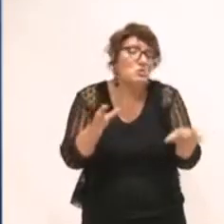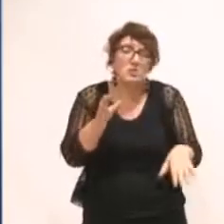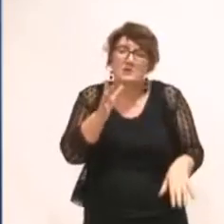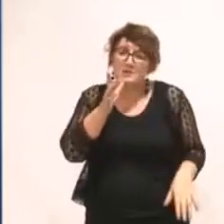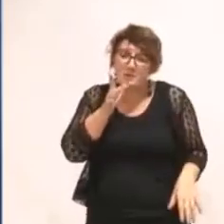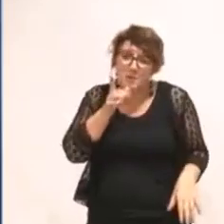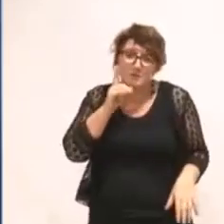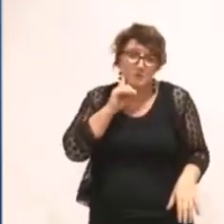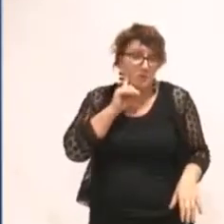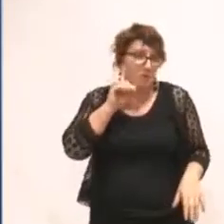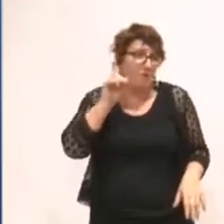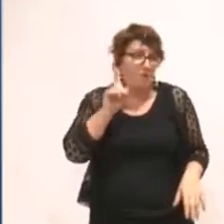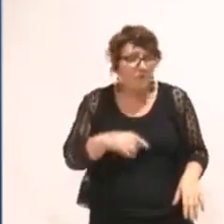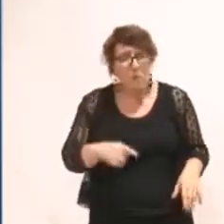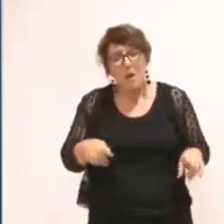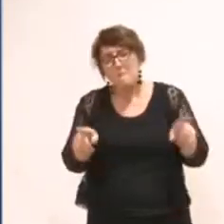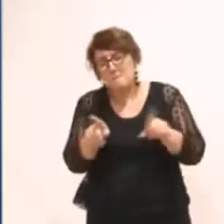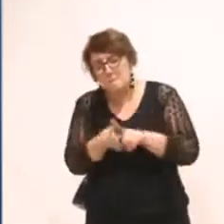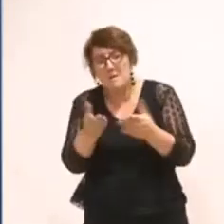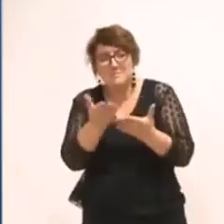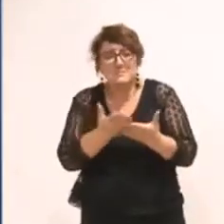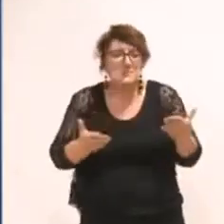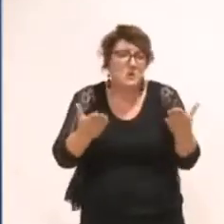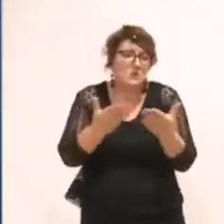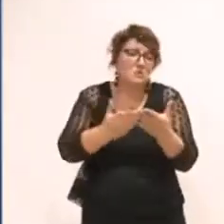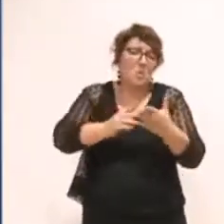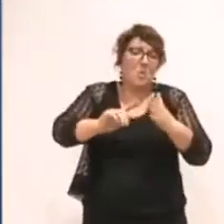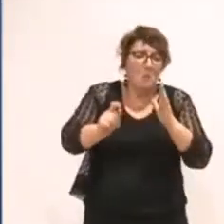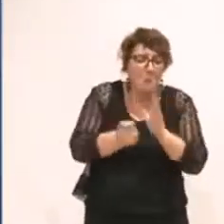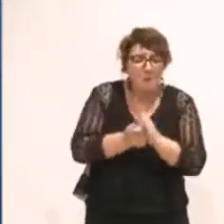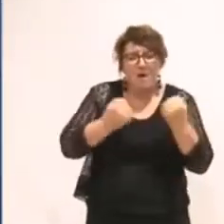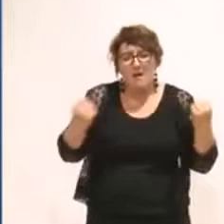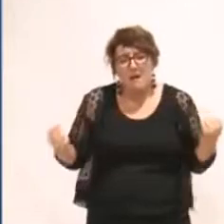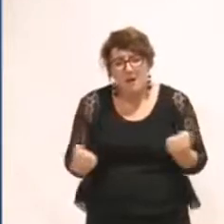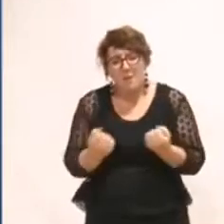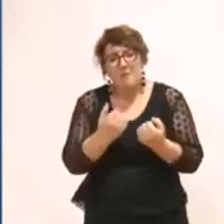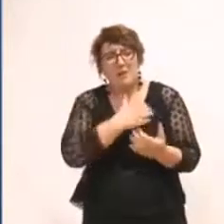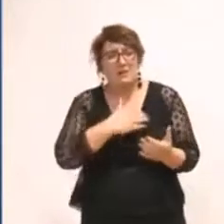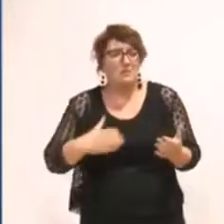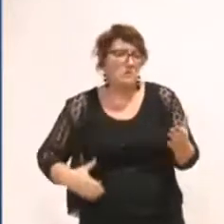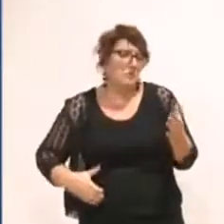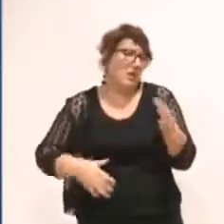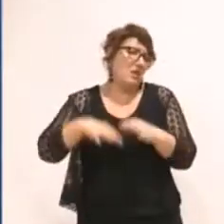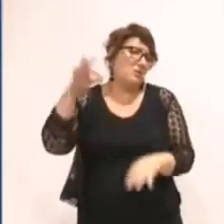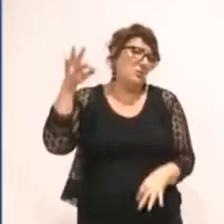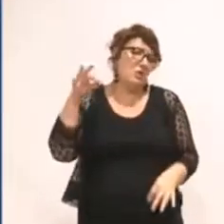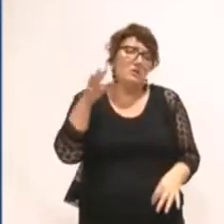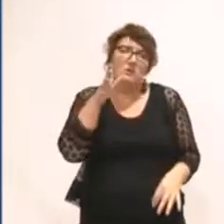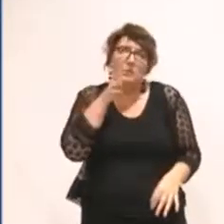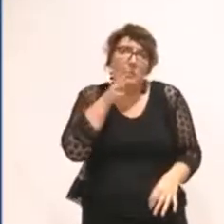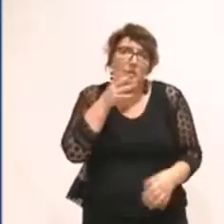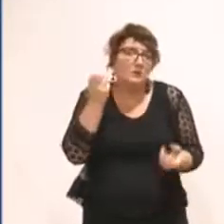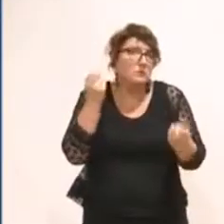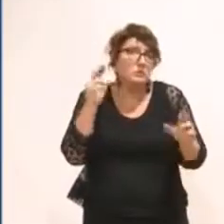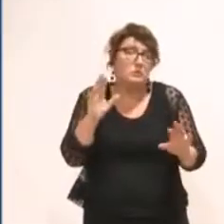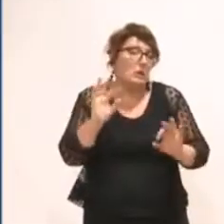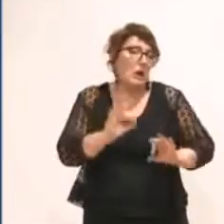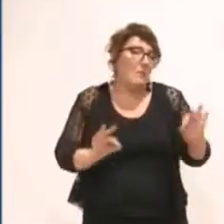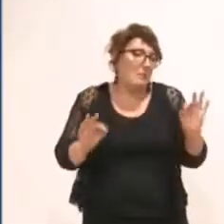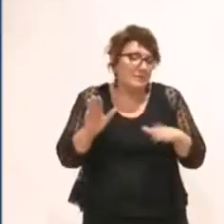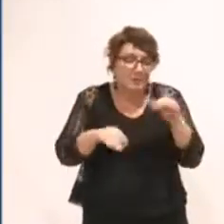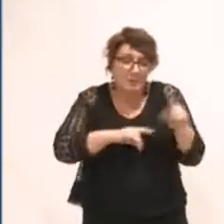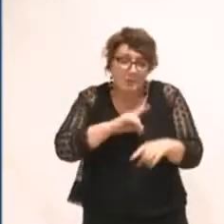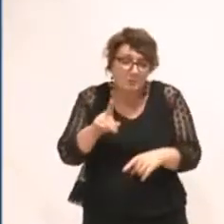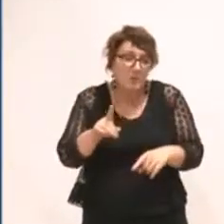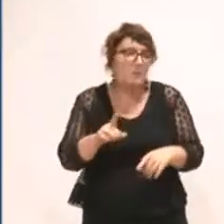que vous avez eues pendant la campagne électorale municipale. On ne les aura jamais. Donc, au-delà de ça, hein, mais ça peut être des erreurs